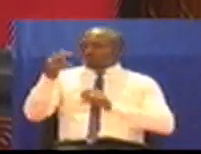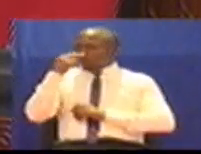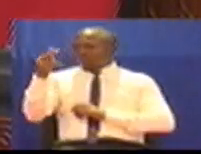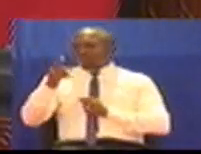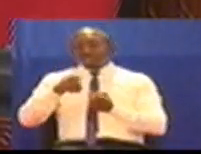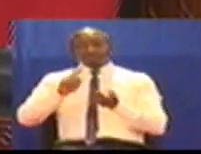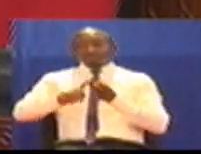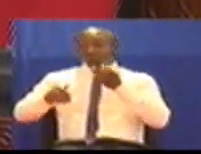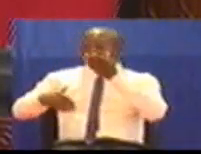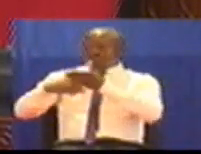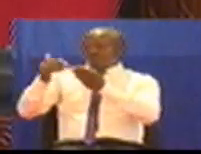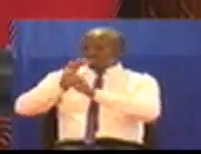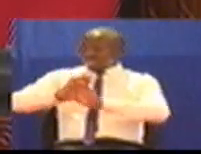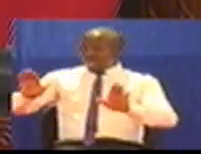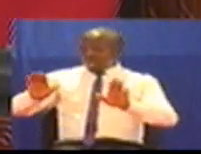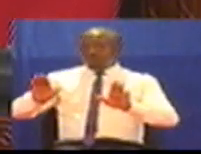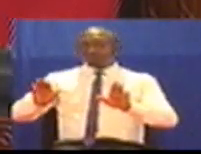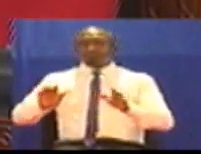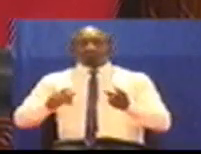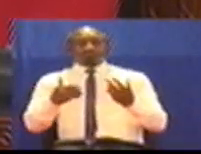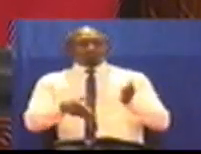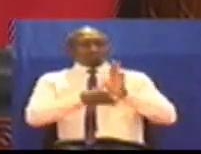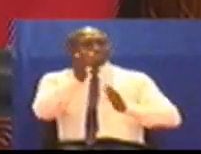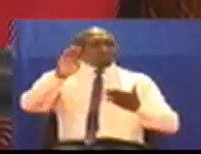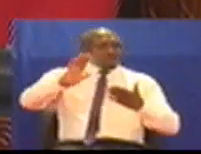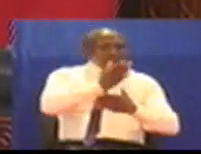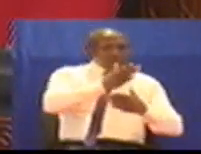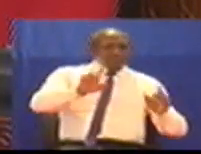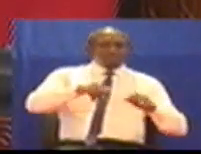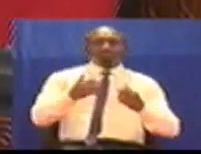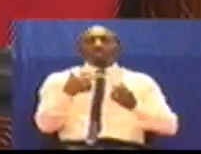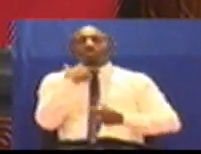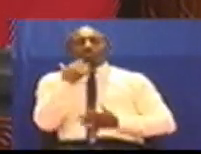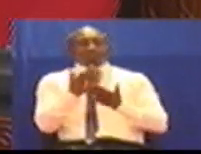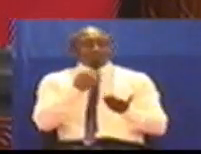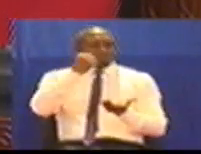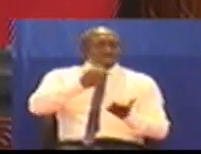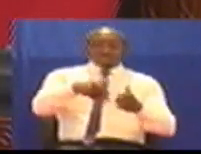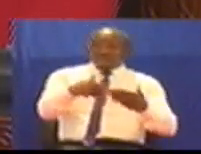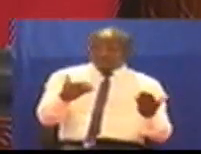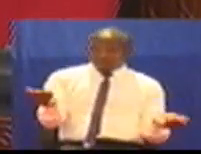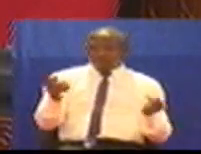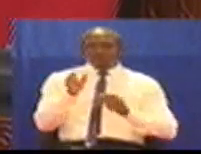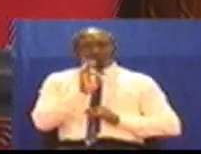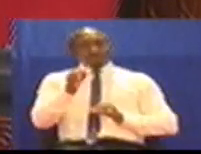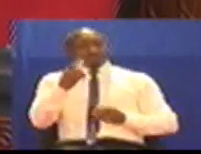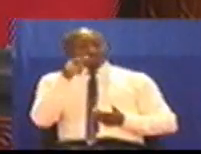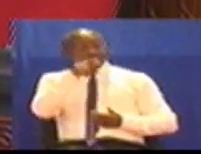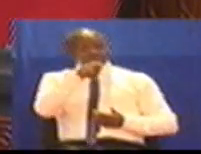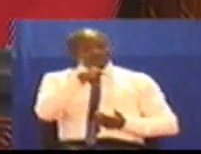zahanati ambazo tayari tulishaanza kuzikarabati lakini zimesimama kwa ukosefu wa pesa. Kwa hiyo pesa